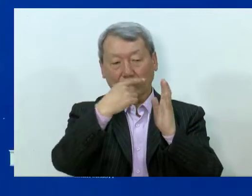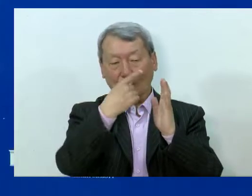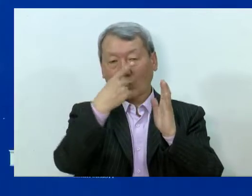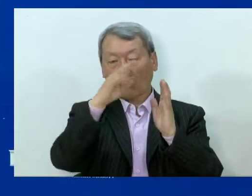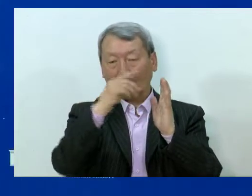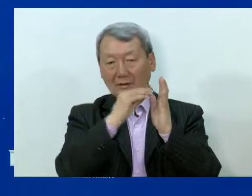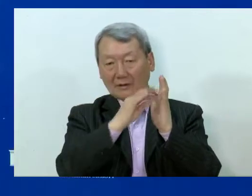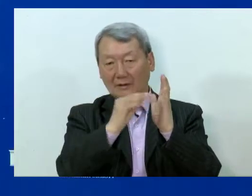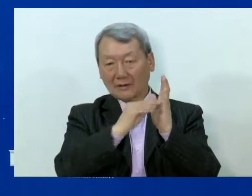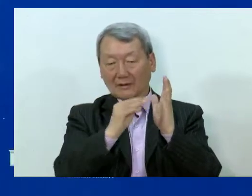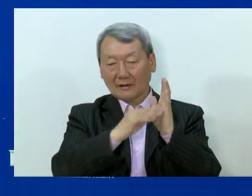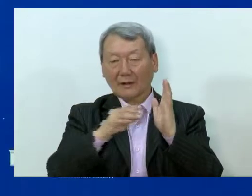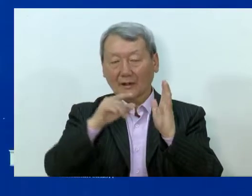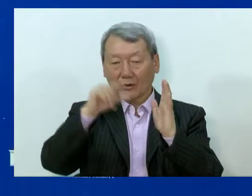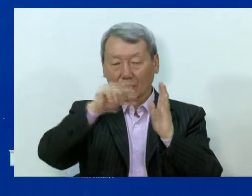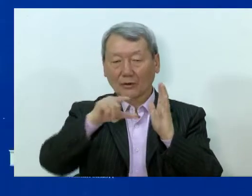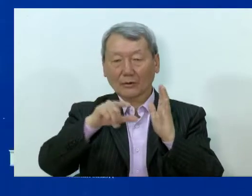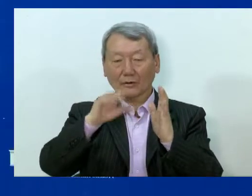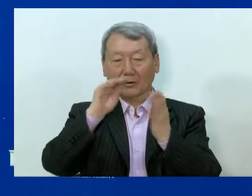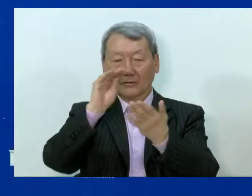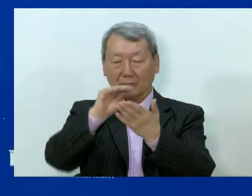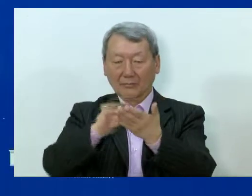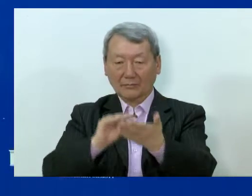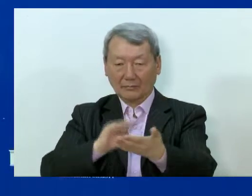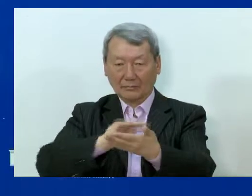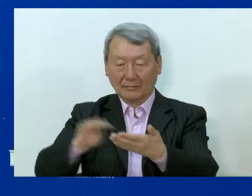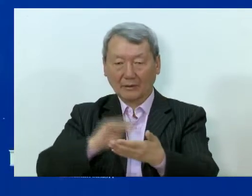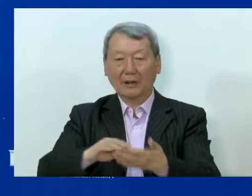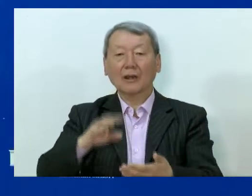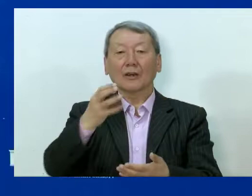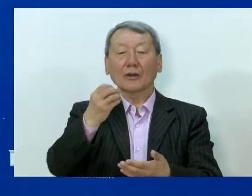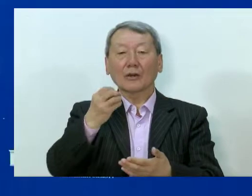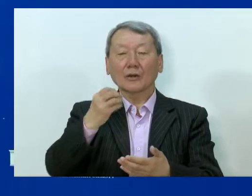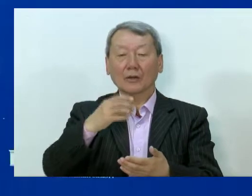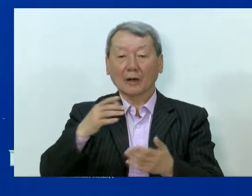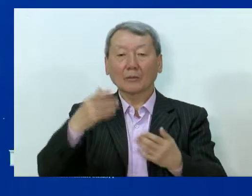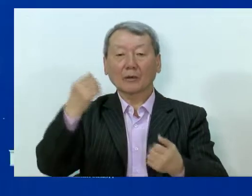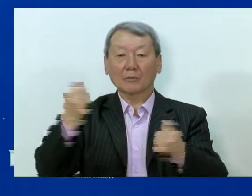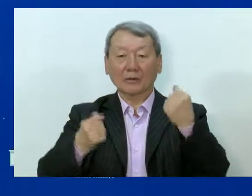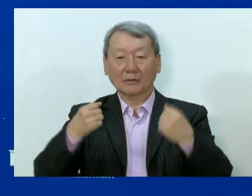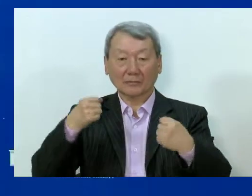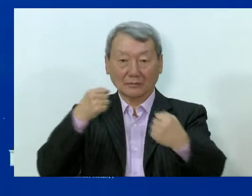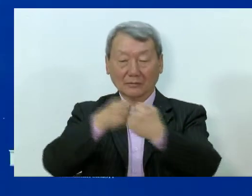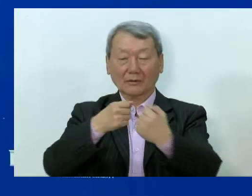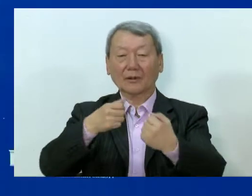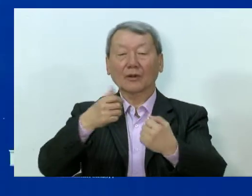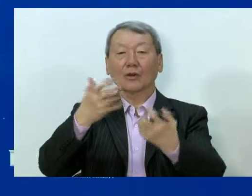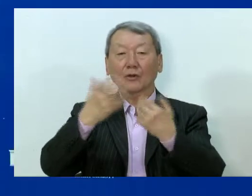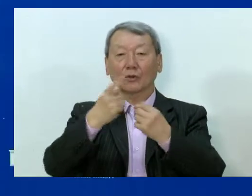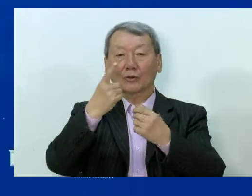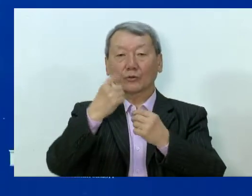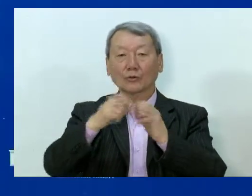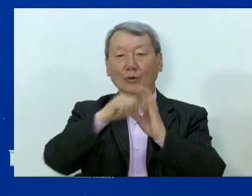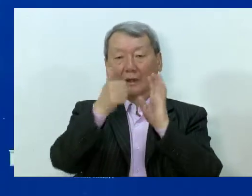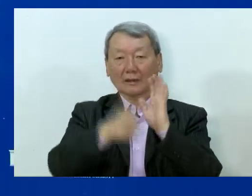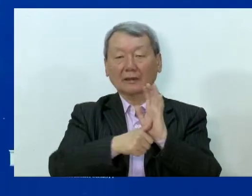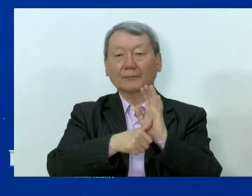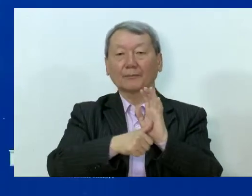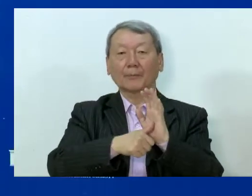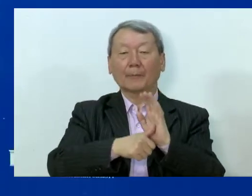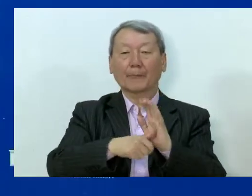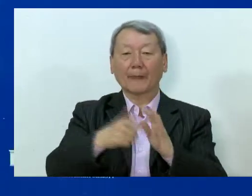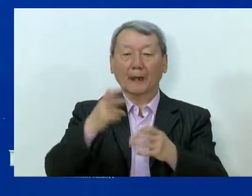ни пейджера на провал villain on danse скоро доллар здесь позвонки аран дарница на бизонов ты